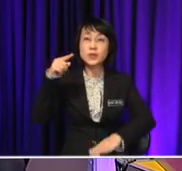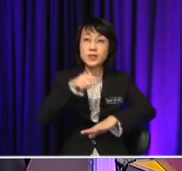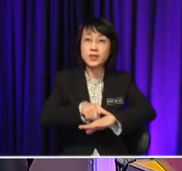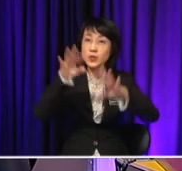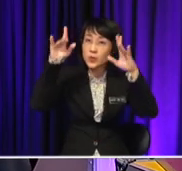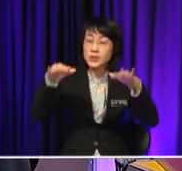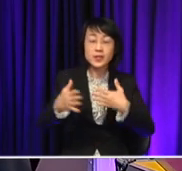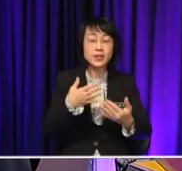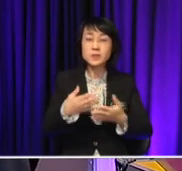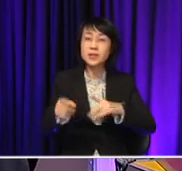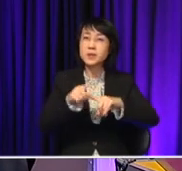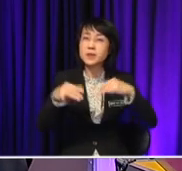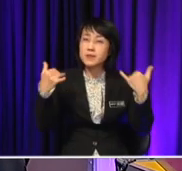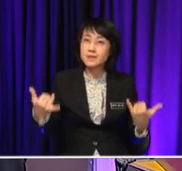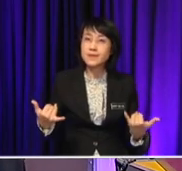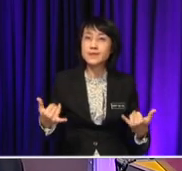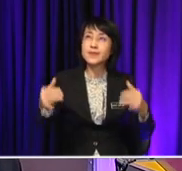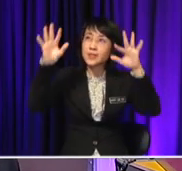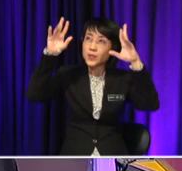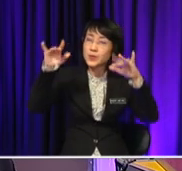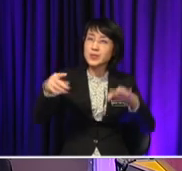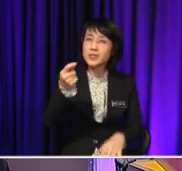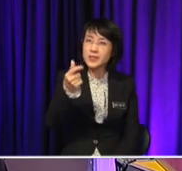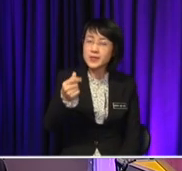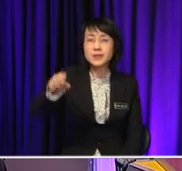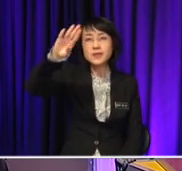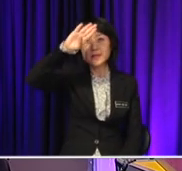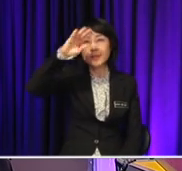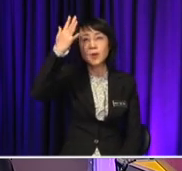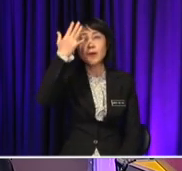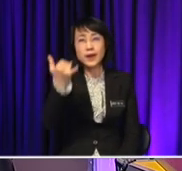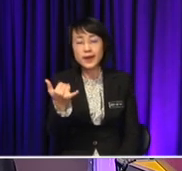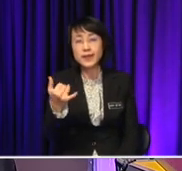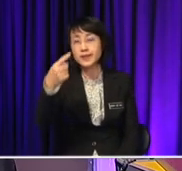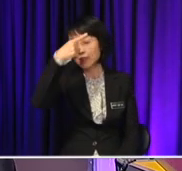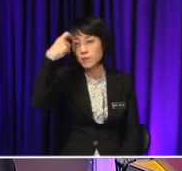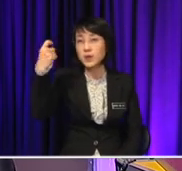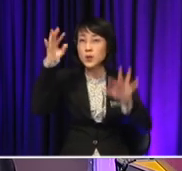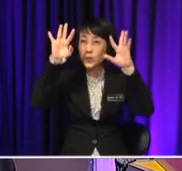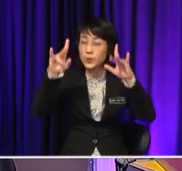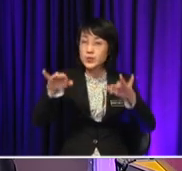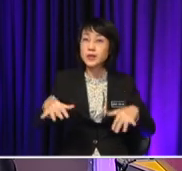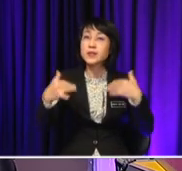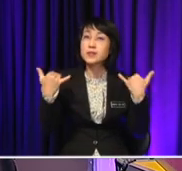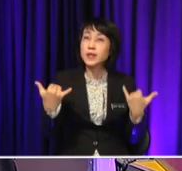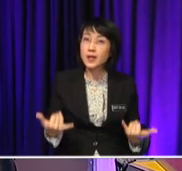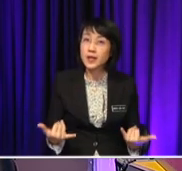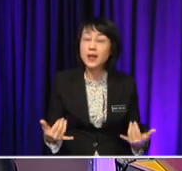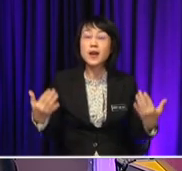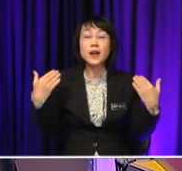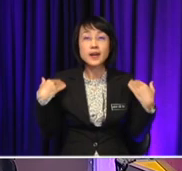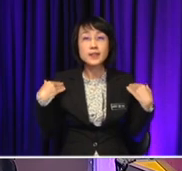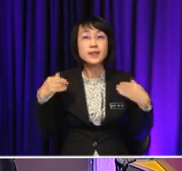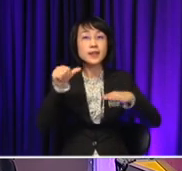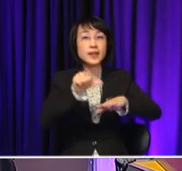demam Kenapa bukan sebab kita tidak tahan tetapi hujan yang turun itu adalah mengandung